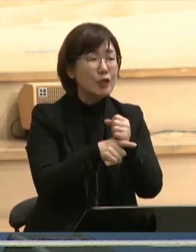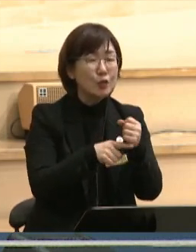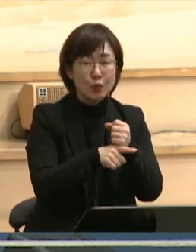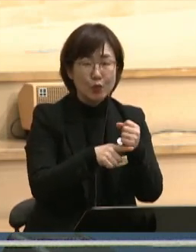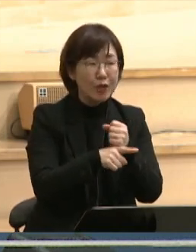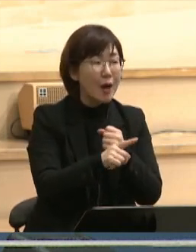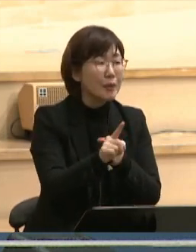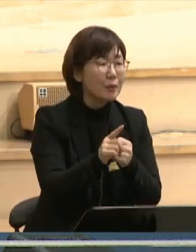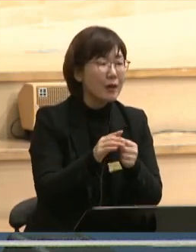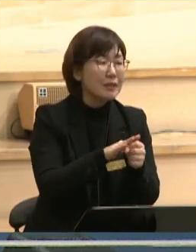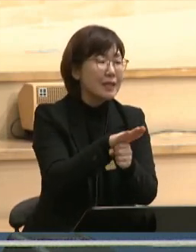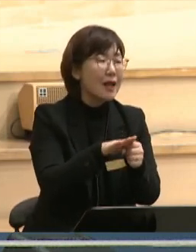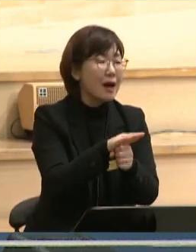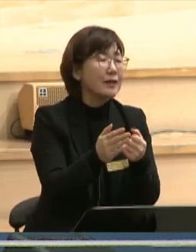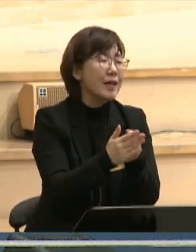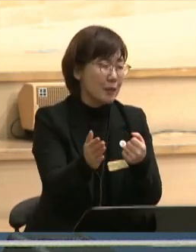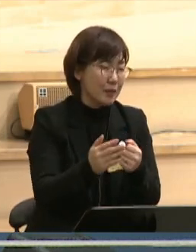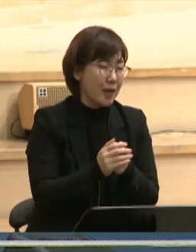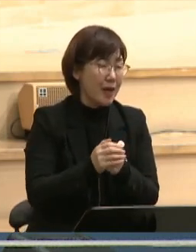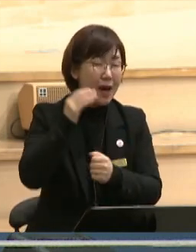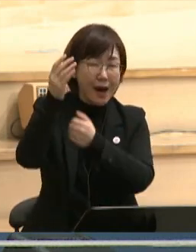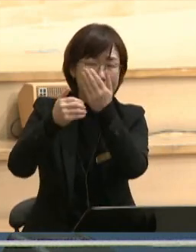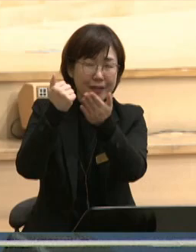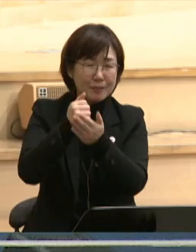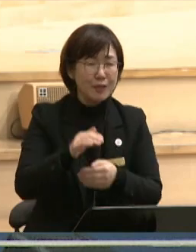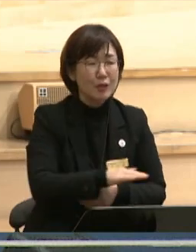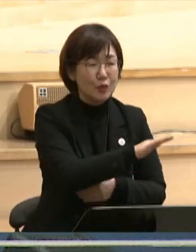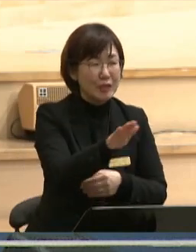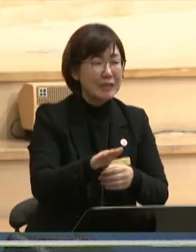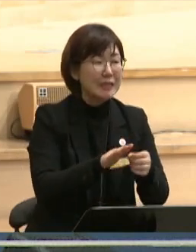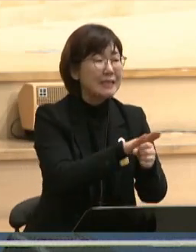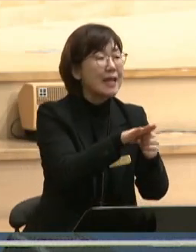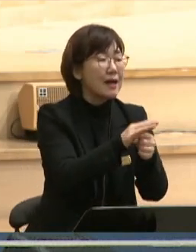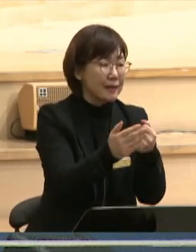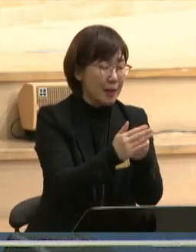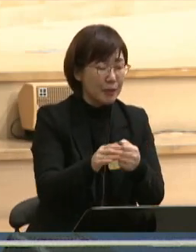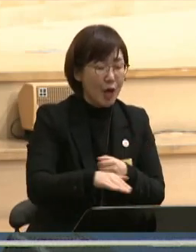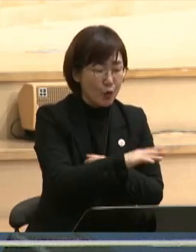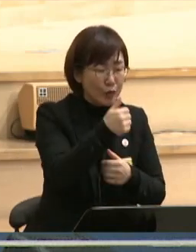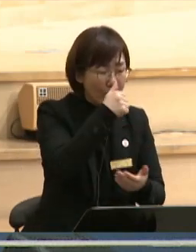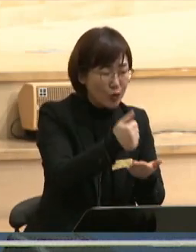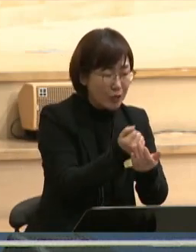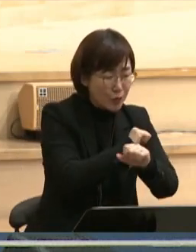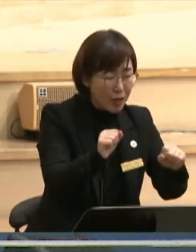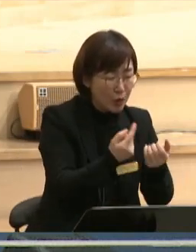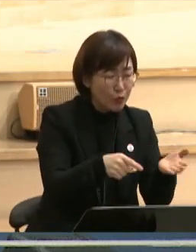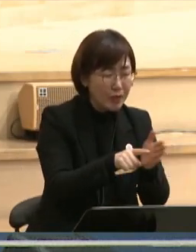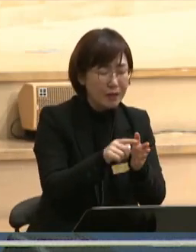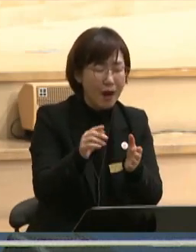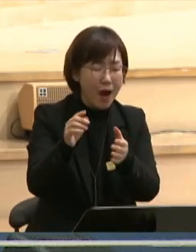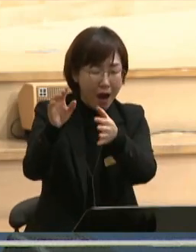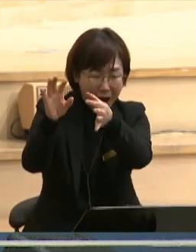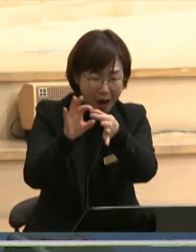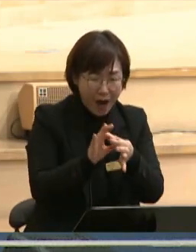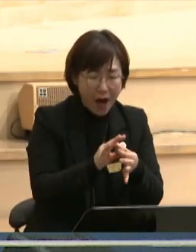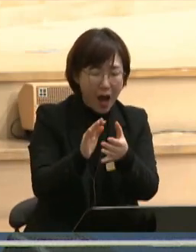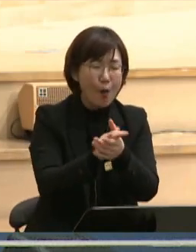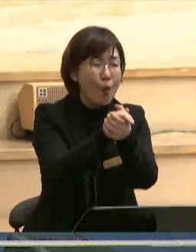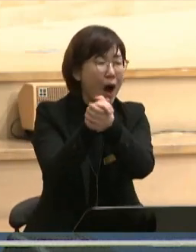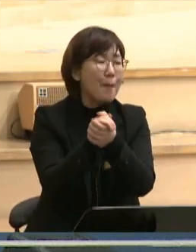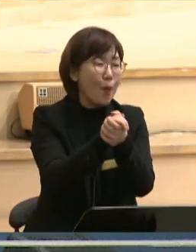사랑 때문입니다 하나님이 우리를 사랑하사 우리 죄를 속하기 위하여 화목 제물로 그 아들을